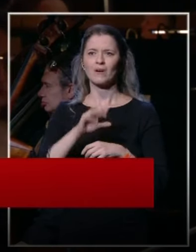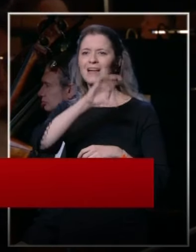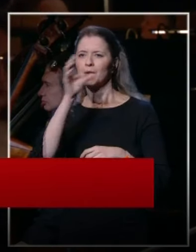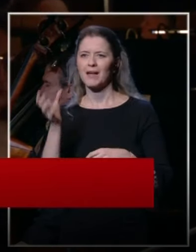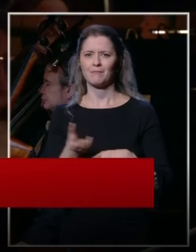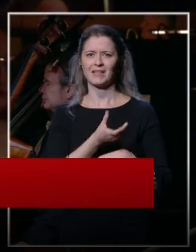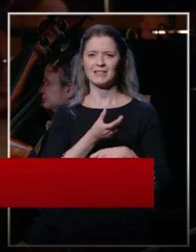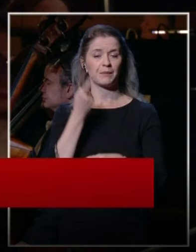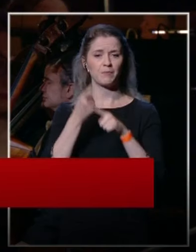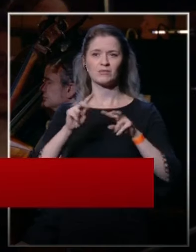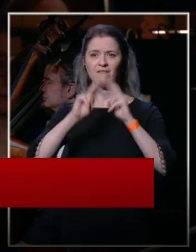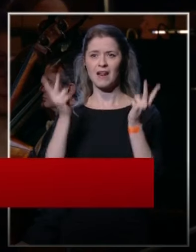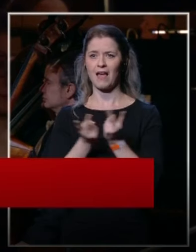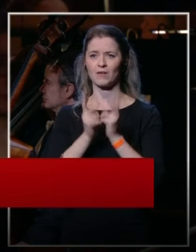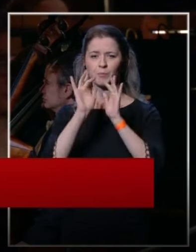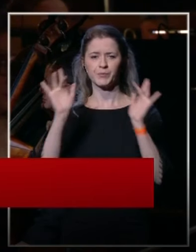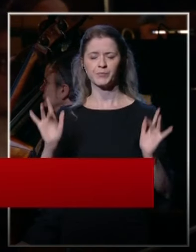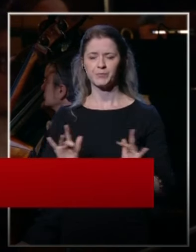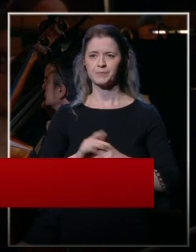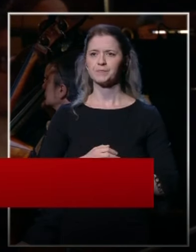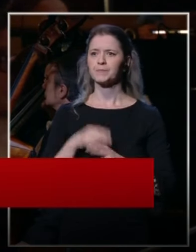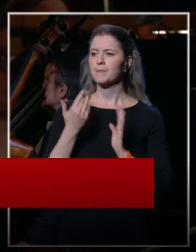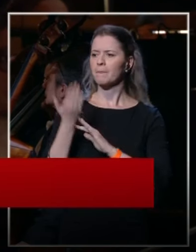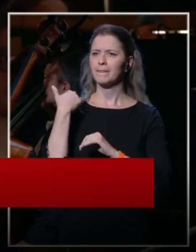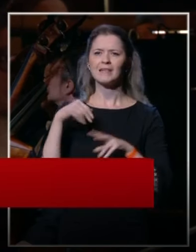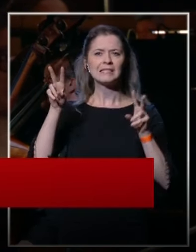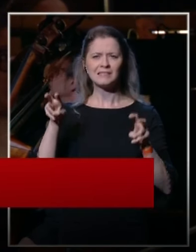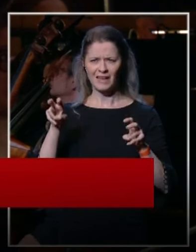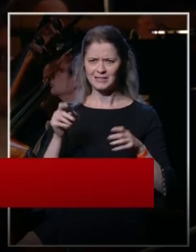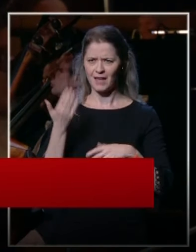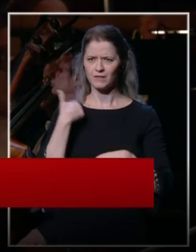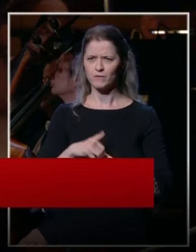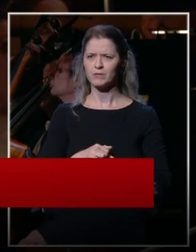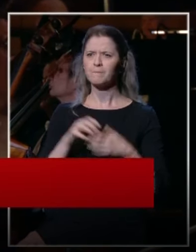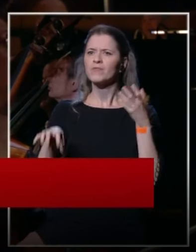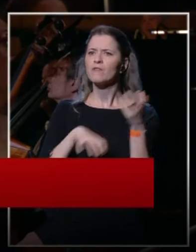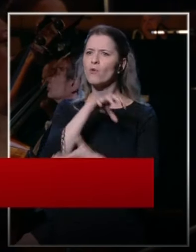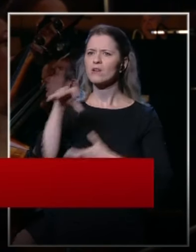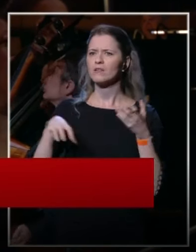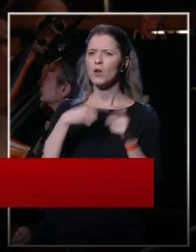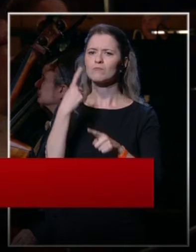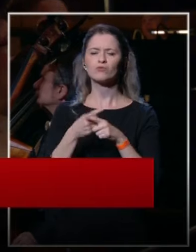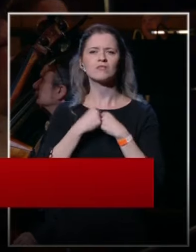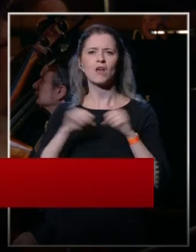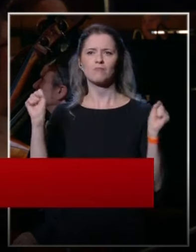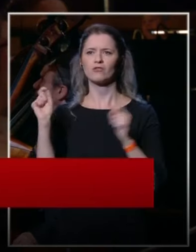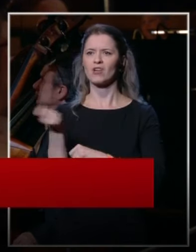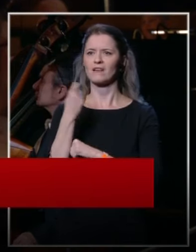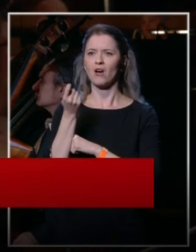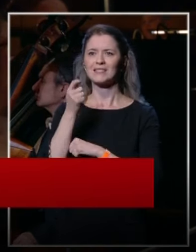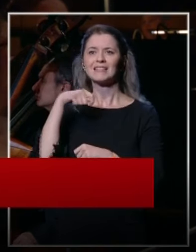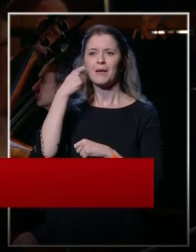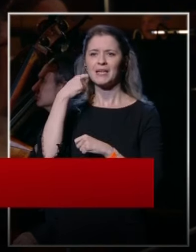világon. Az iménti idézet a forradalom és szabadságharc egy debreceni